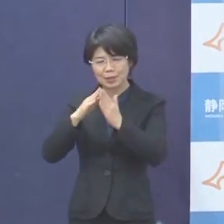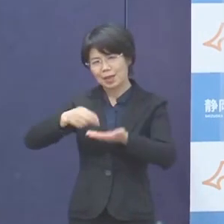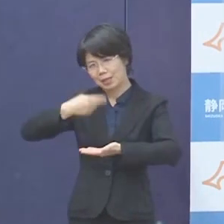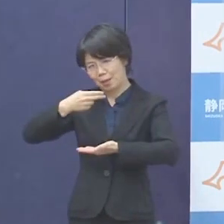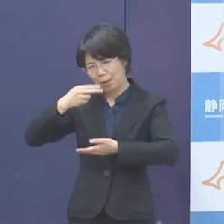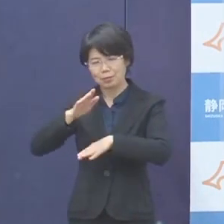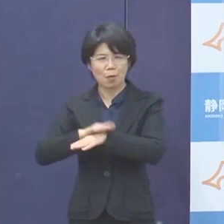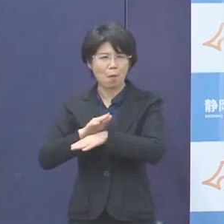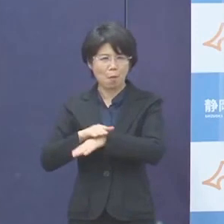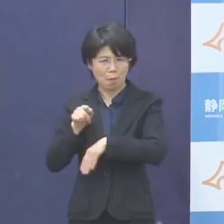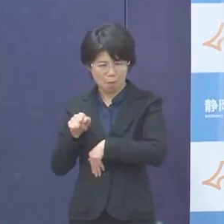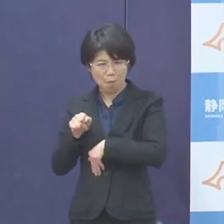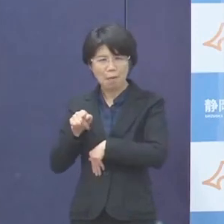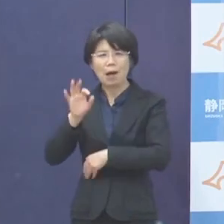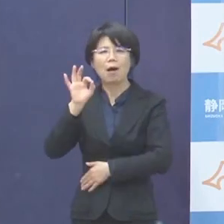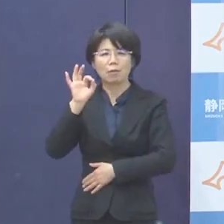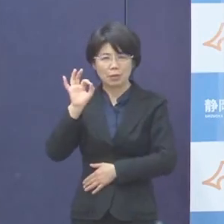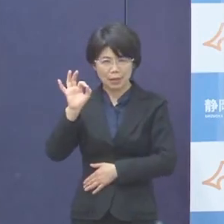事券としては